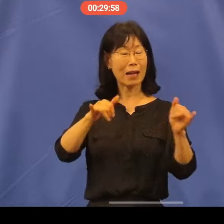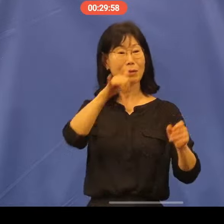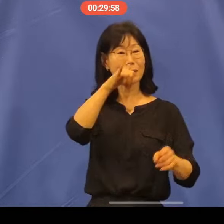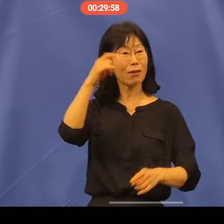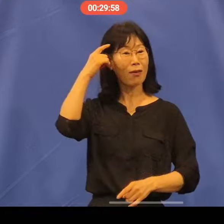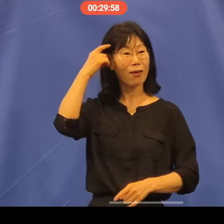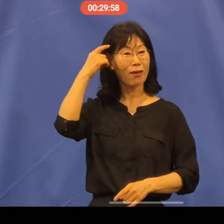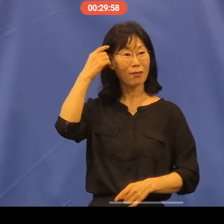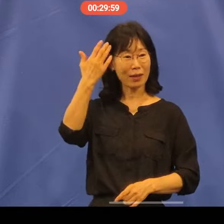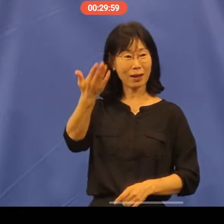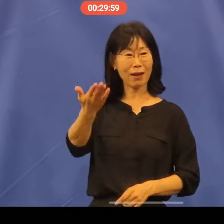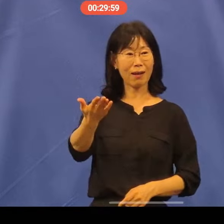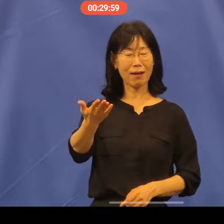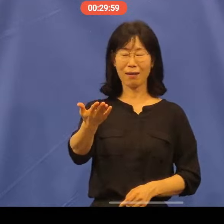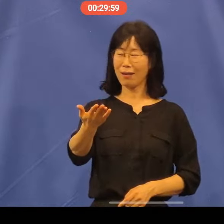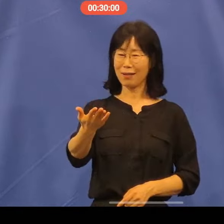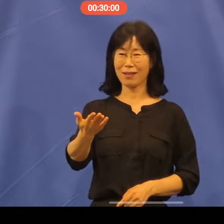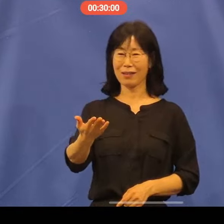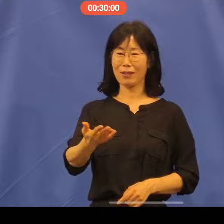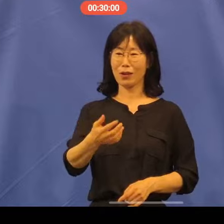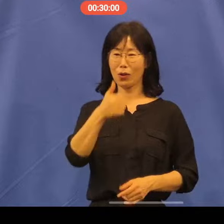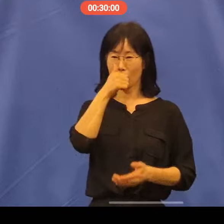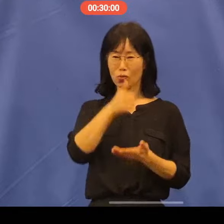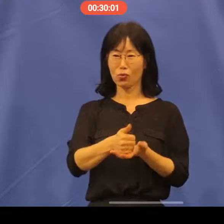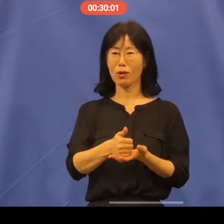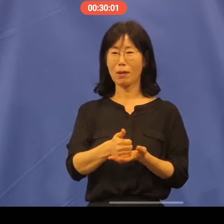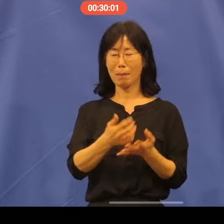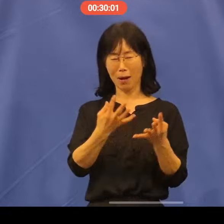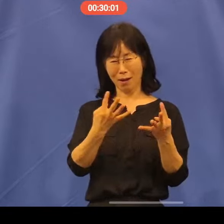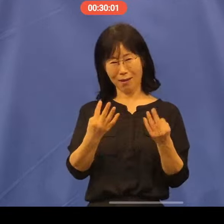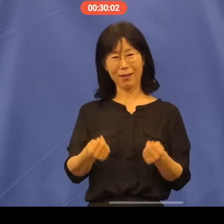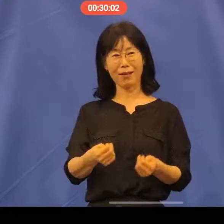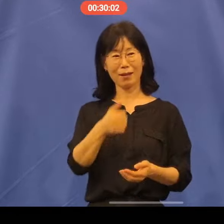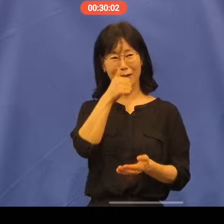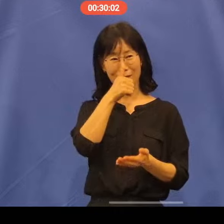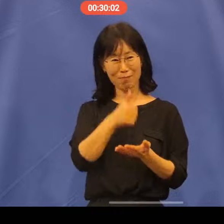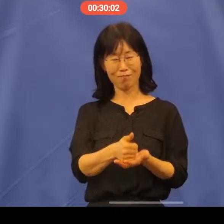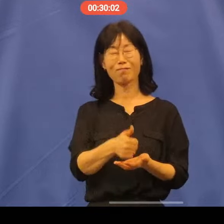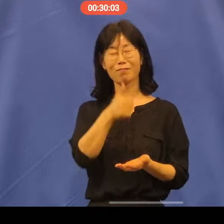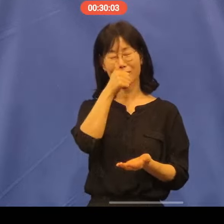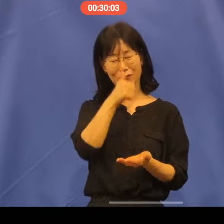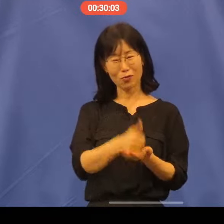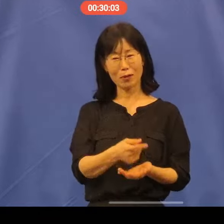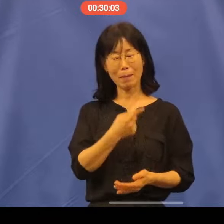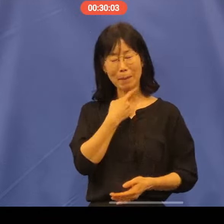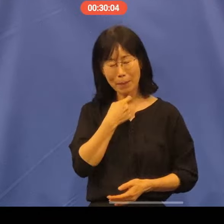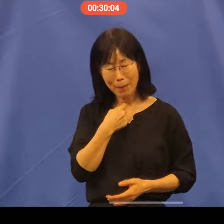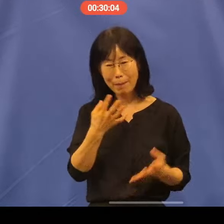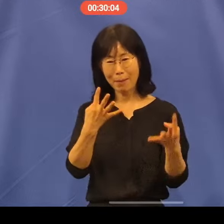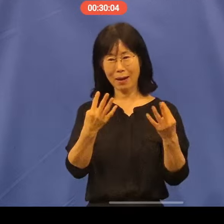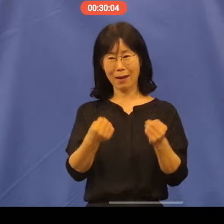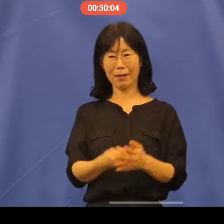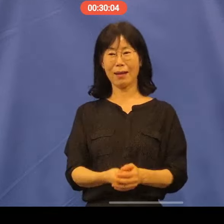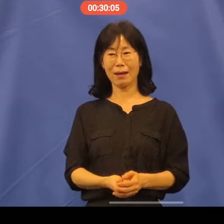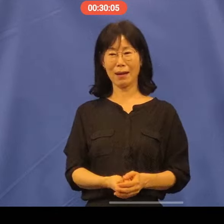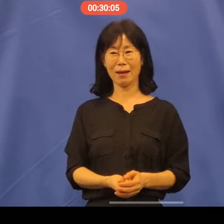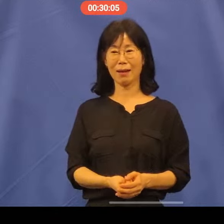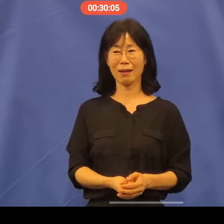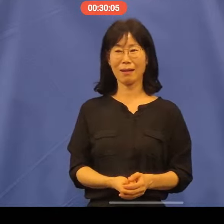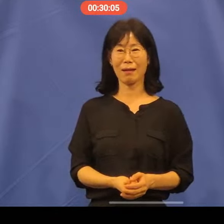여러분, 눈으로도 죄 엄청나게 지어요. 엄청나게 지어요. 그죠? 네. 안목의 정력으로 그냥.